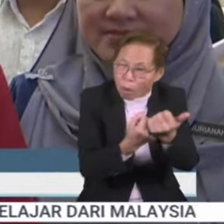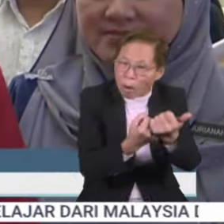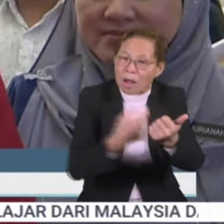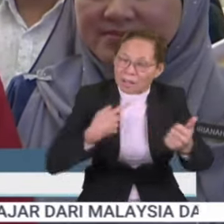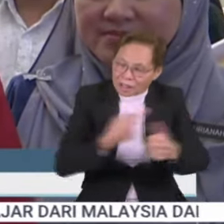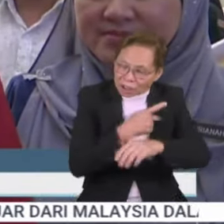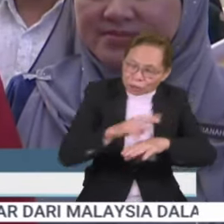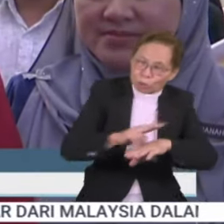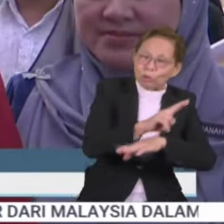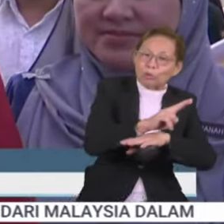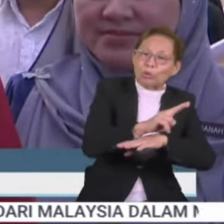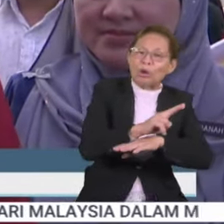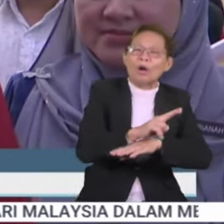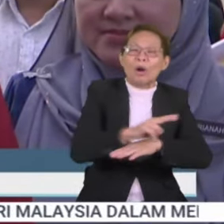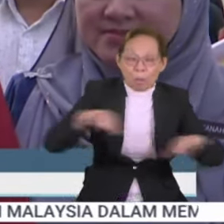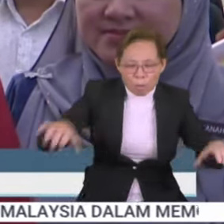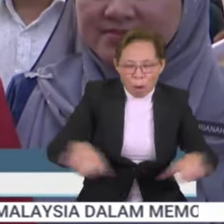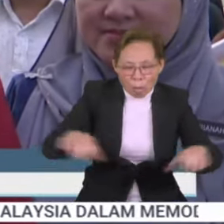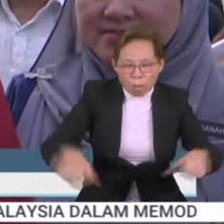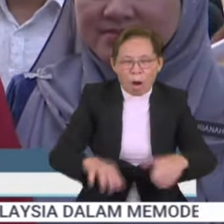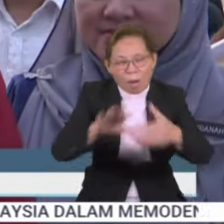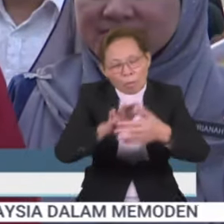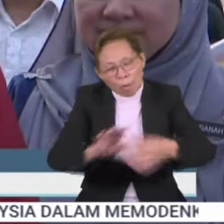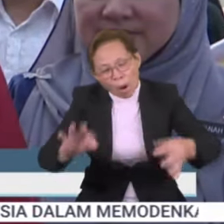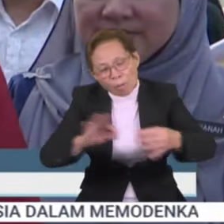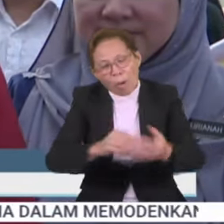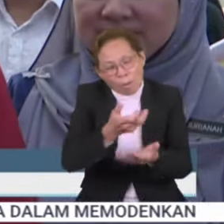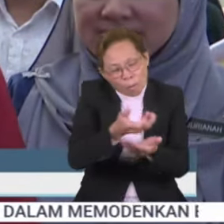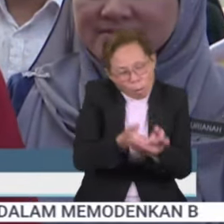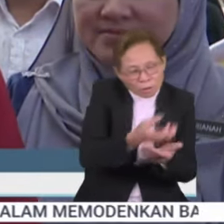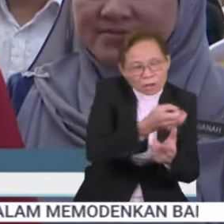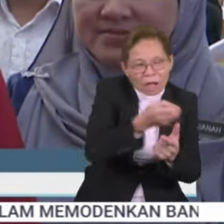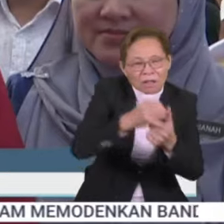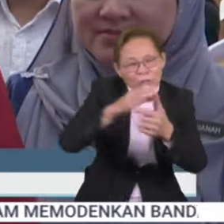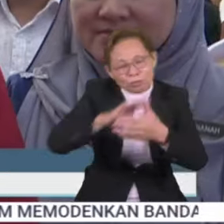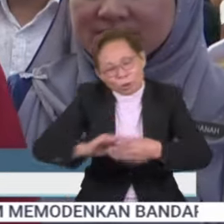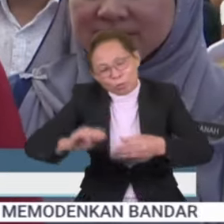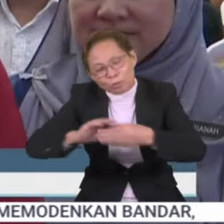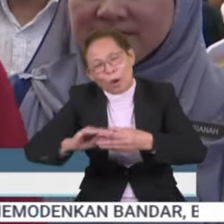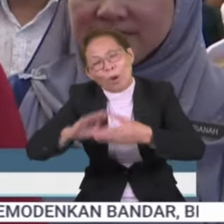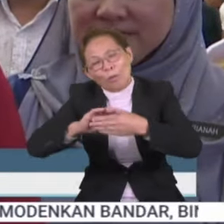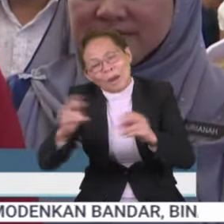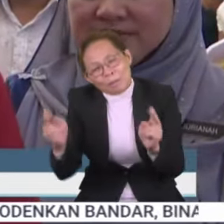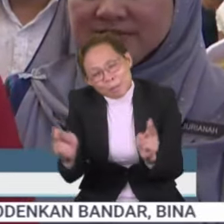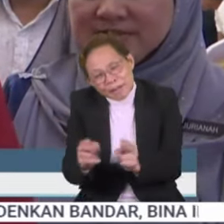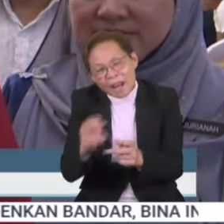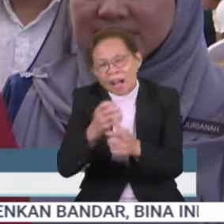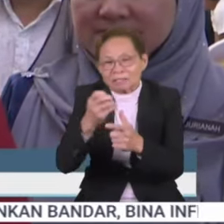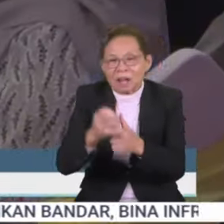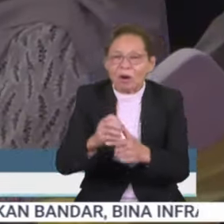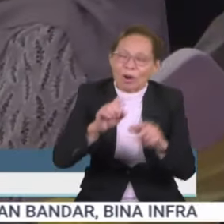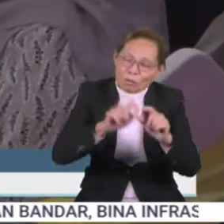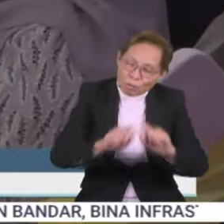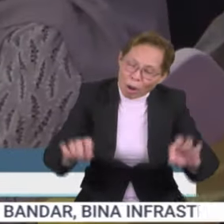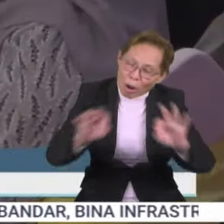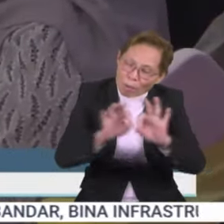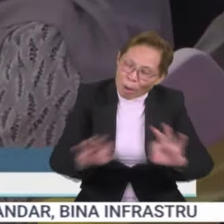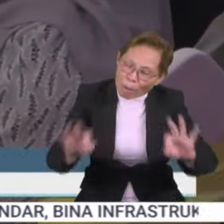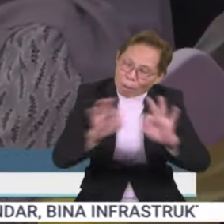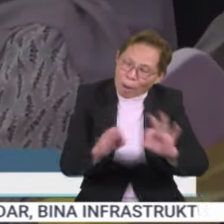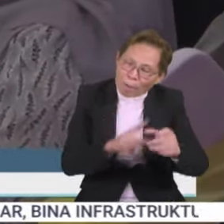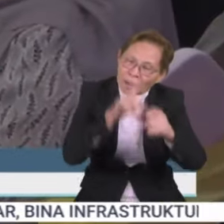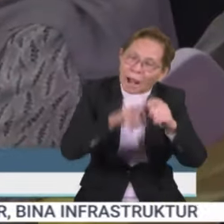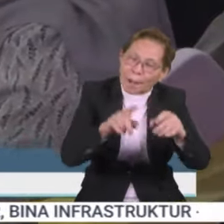kita guna untuk menerbitkan karya sama ada puisi cerpin ese dan hal-hal yang berhubung dengan